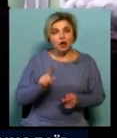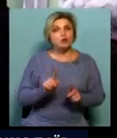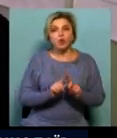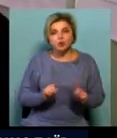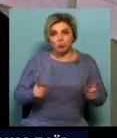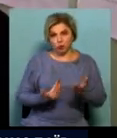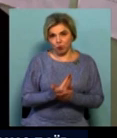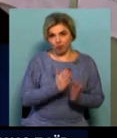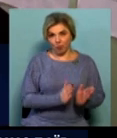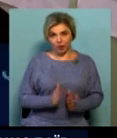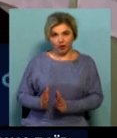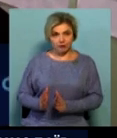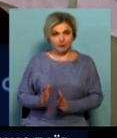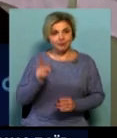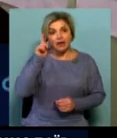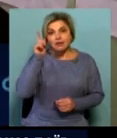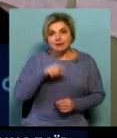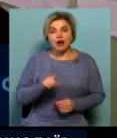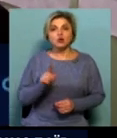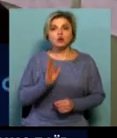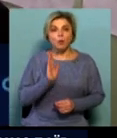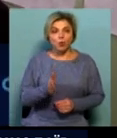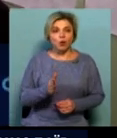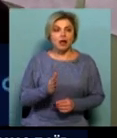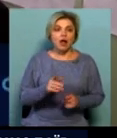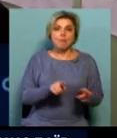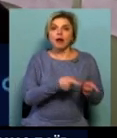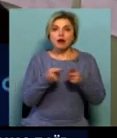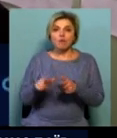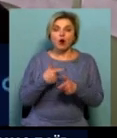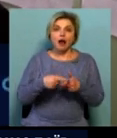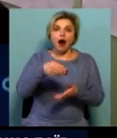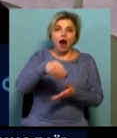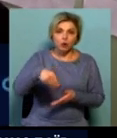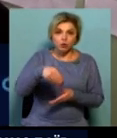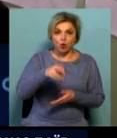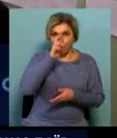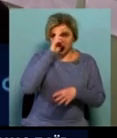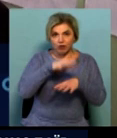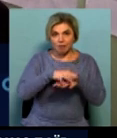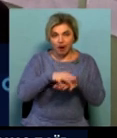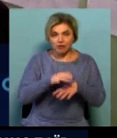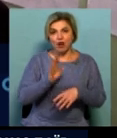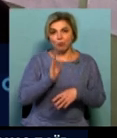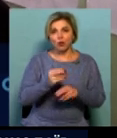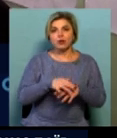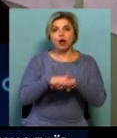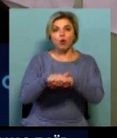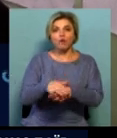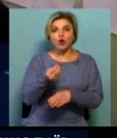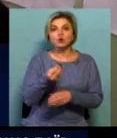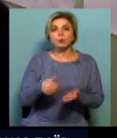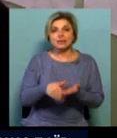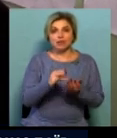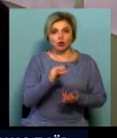нового порядку. Знає, що будуть через на карточку, через Ощадбанк нараховувати